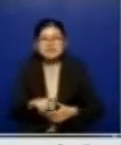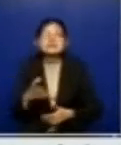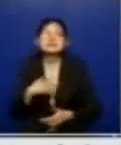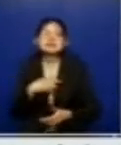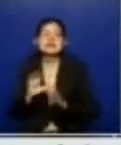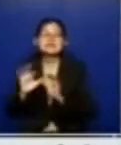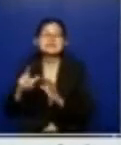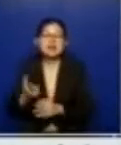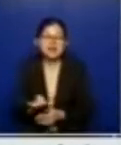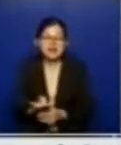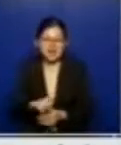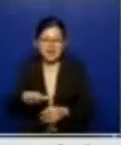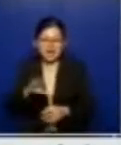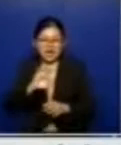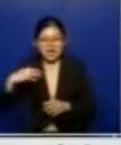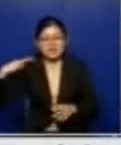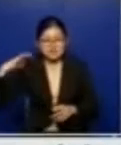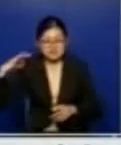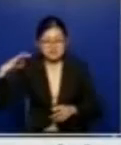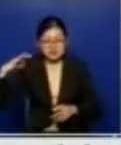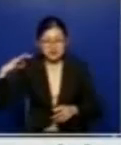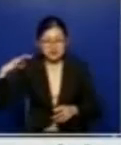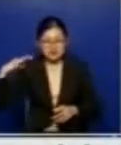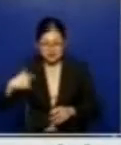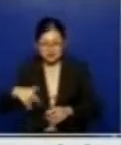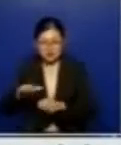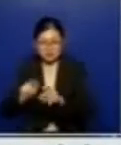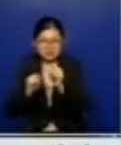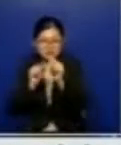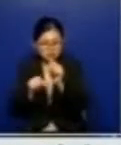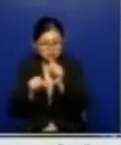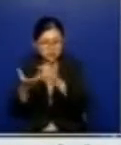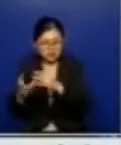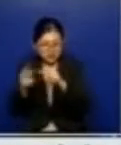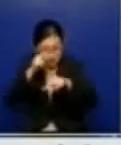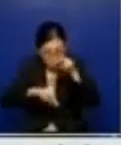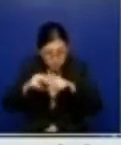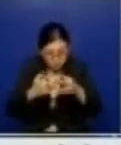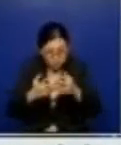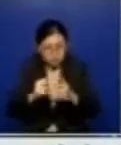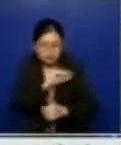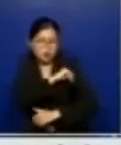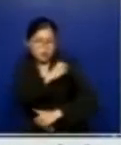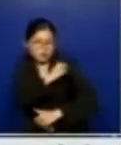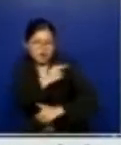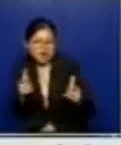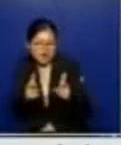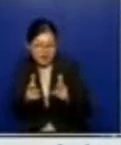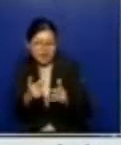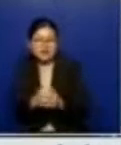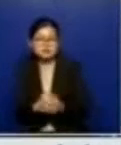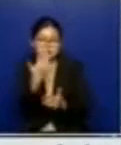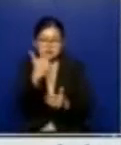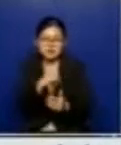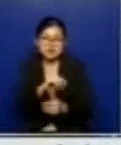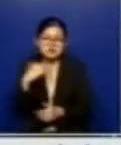ครับของกระทรวงพัฒนาสังคมและความมั่นคงของมนุษย์ไว้ที่ตำบล ไว้ที่โรงพยาบาลชุมชนอย่างน้อยมีอาส